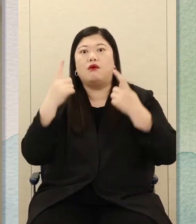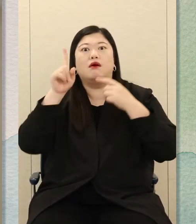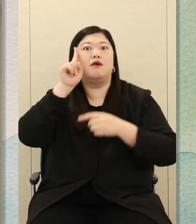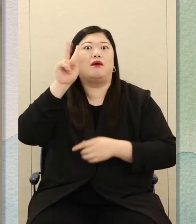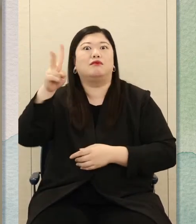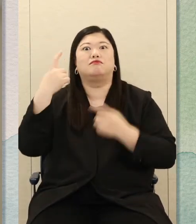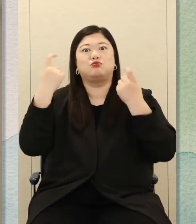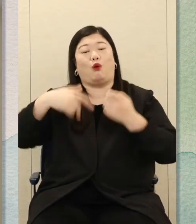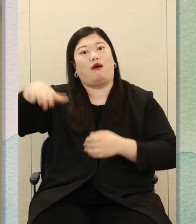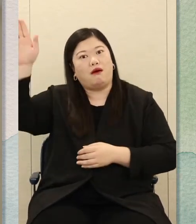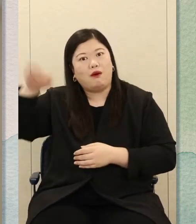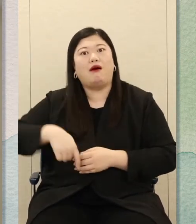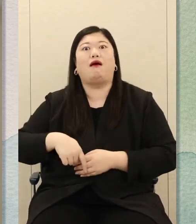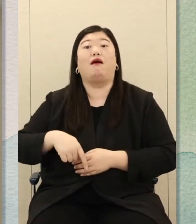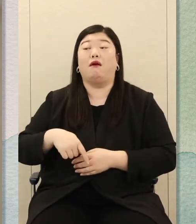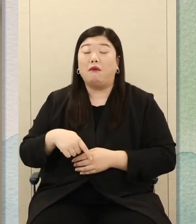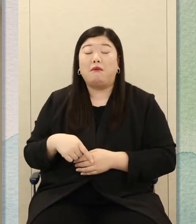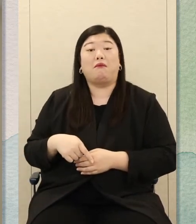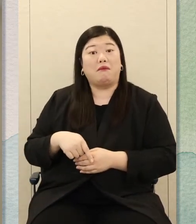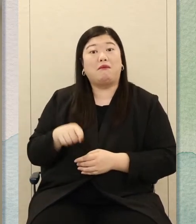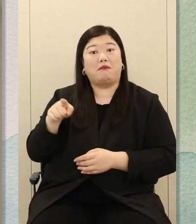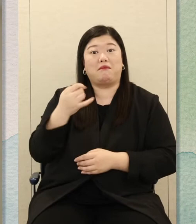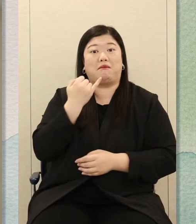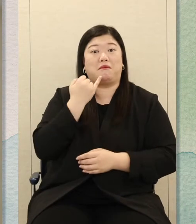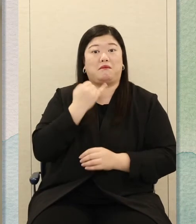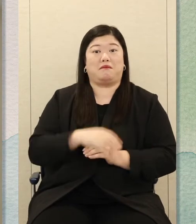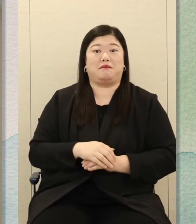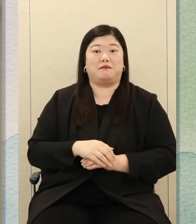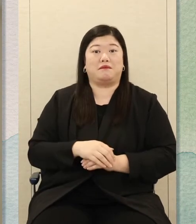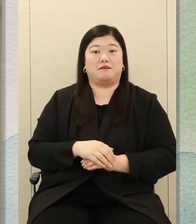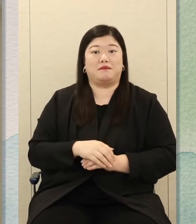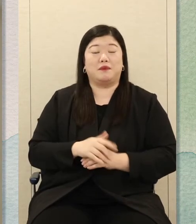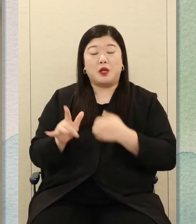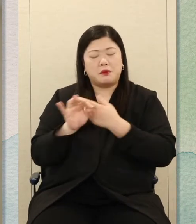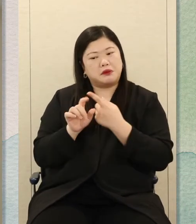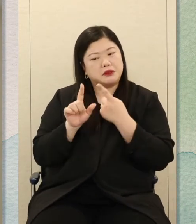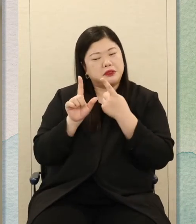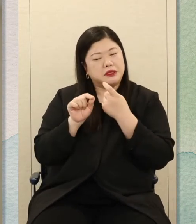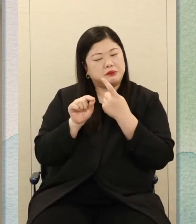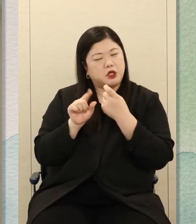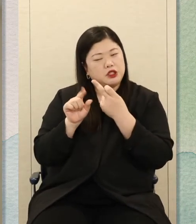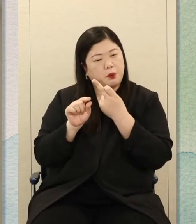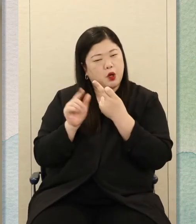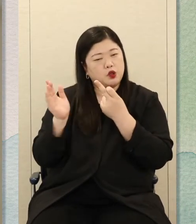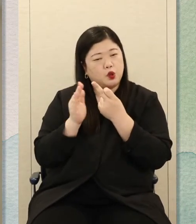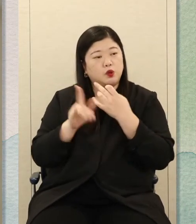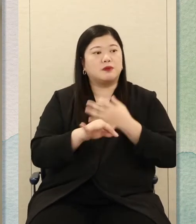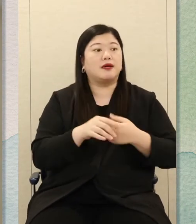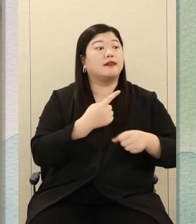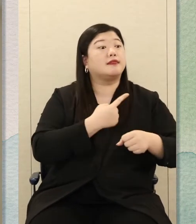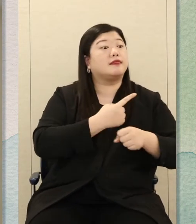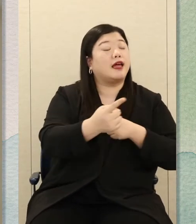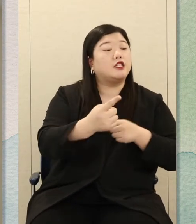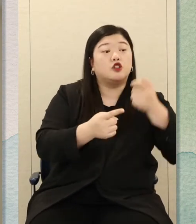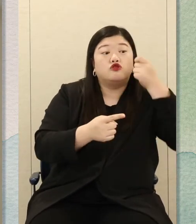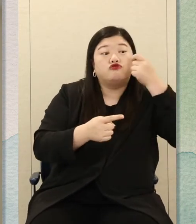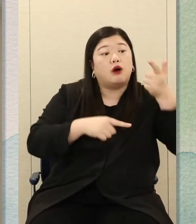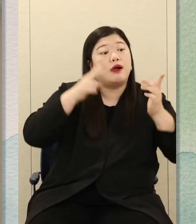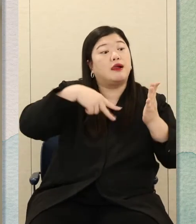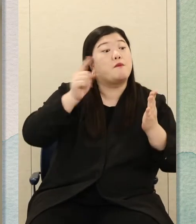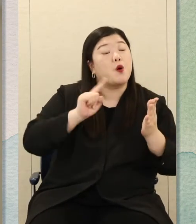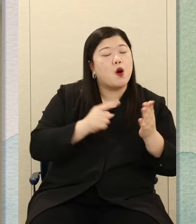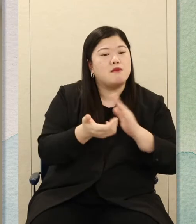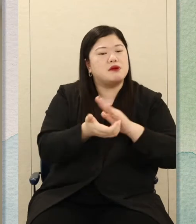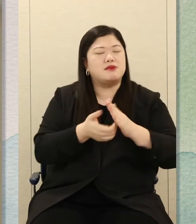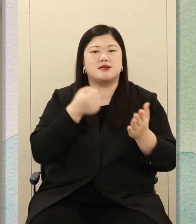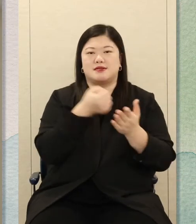많았어요. 그러니까 1년 전에 내년에 읽을 책을 대부분 정해놓고요. 그중에 한 10칸 정도